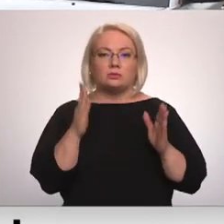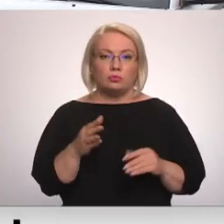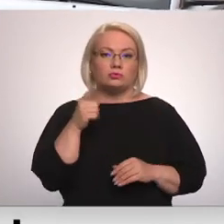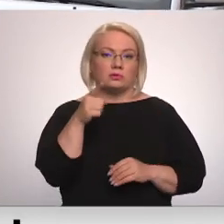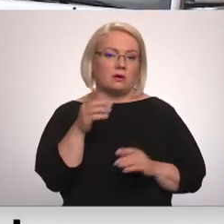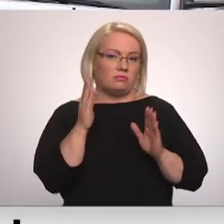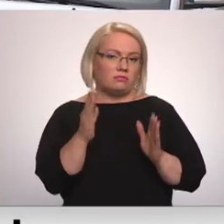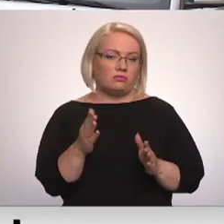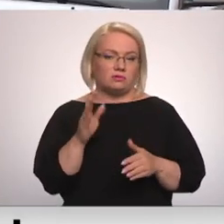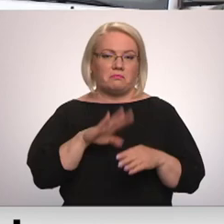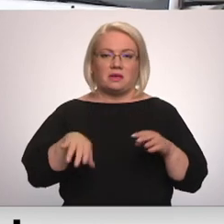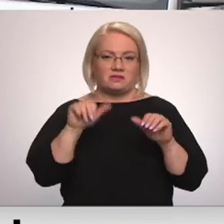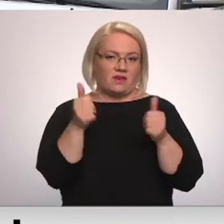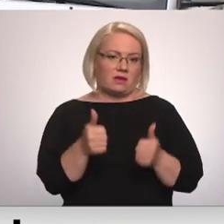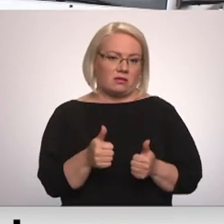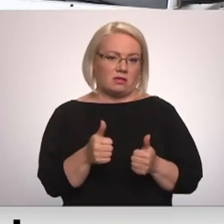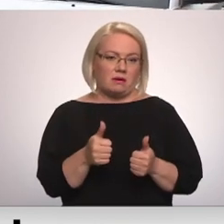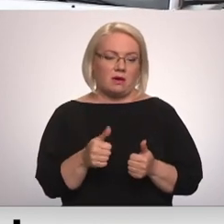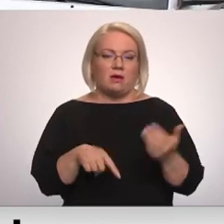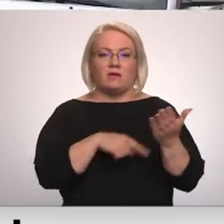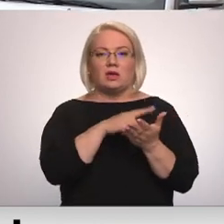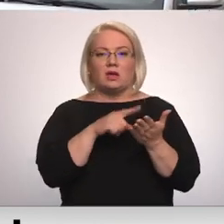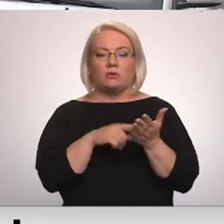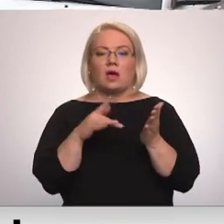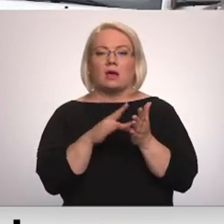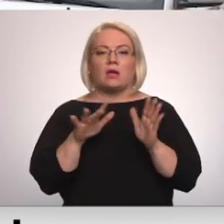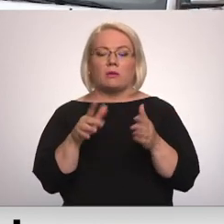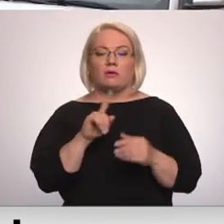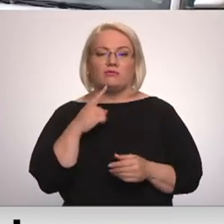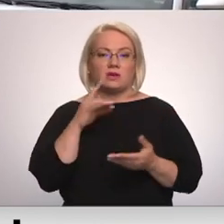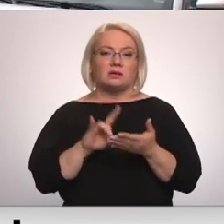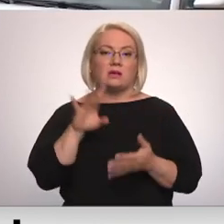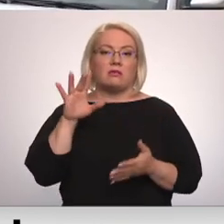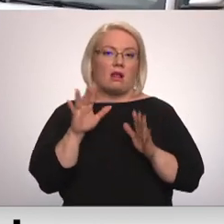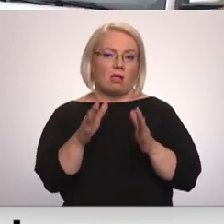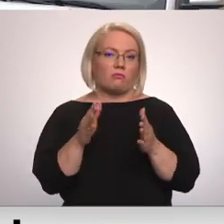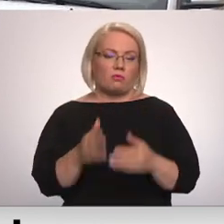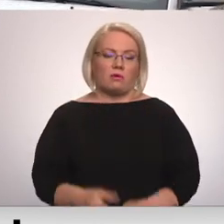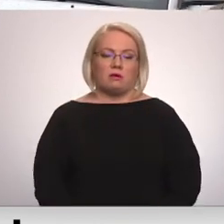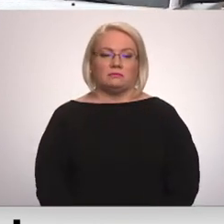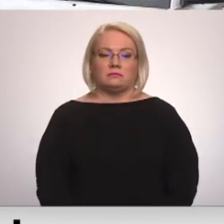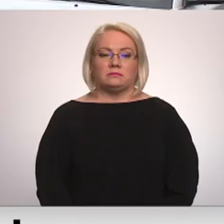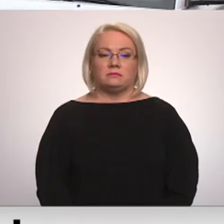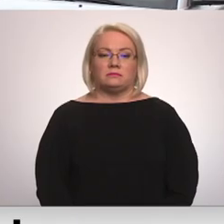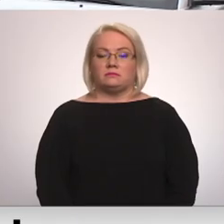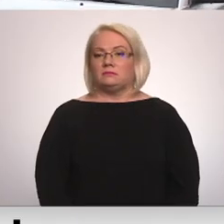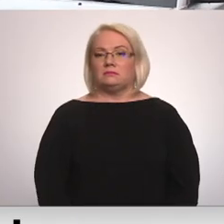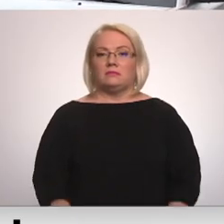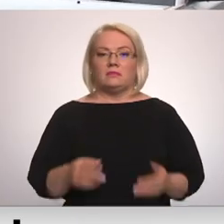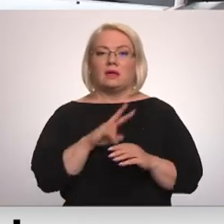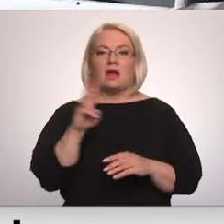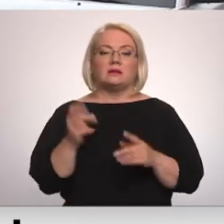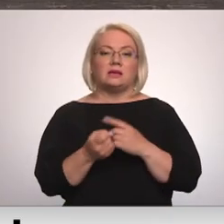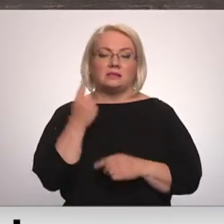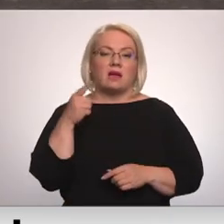būs. Tur jau bez variantiem. Kāda veida apkuri jums ir? Centrāla apkuri. Tad, kas sanāks,